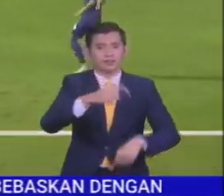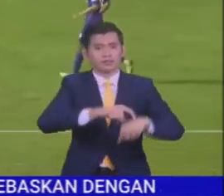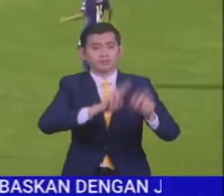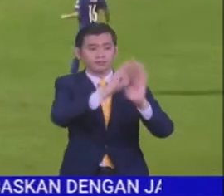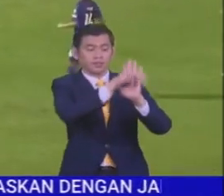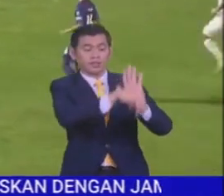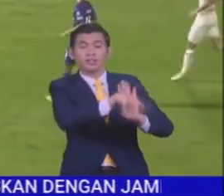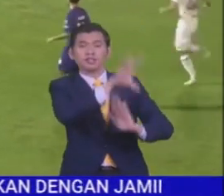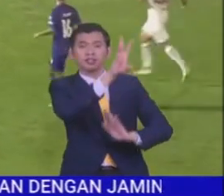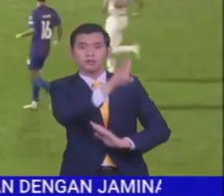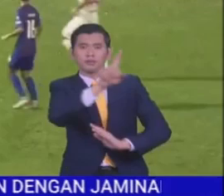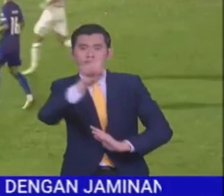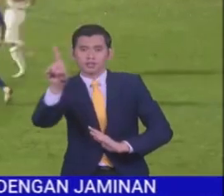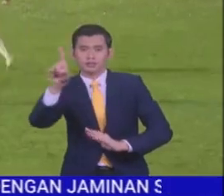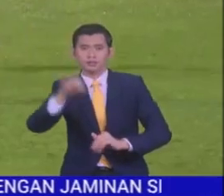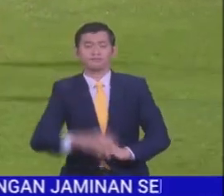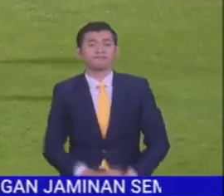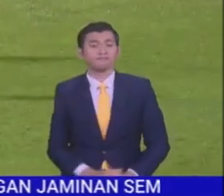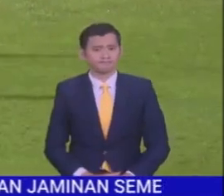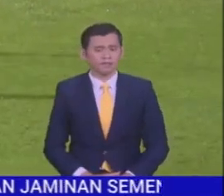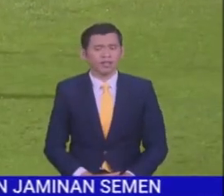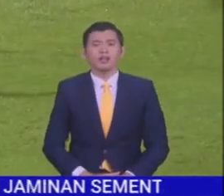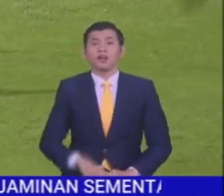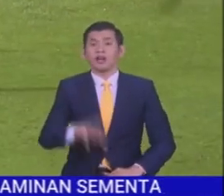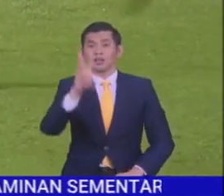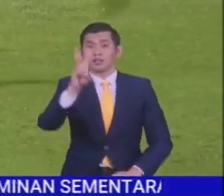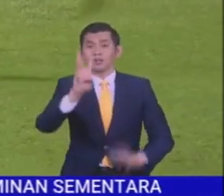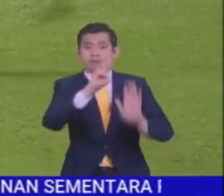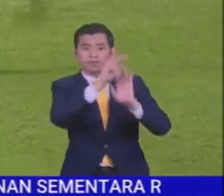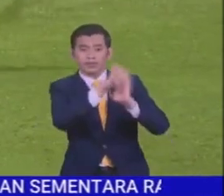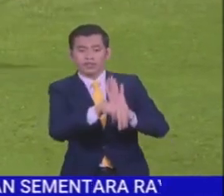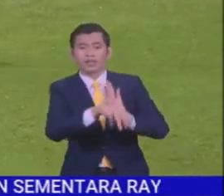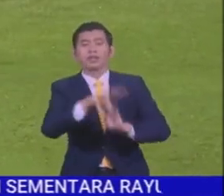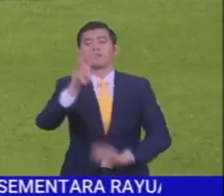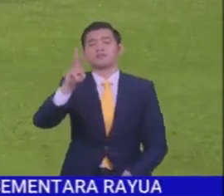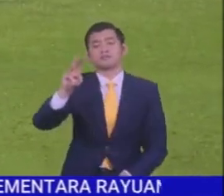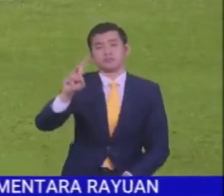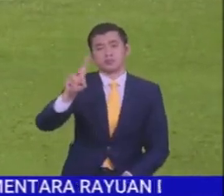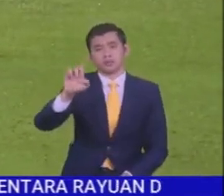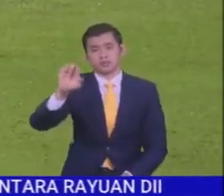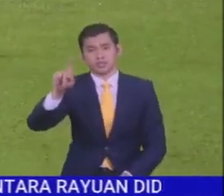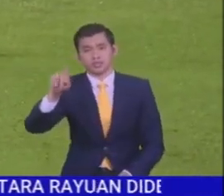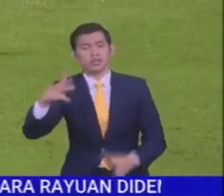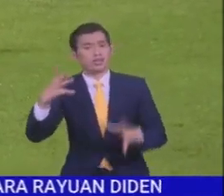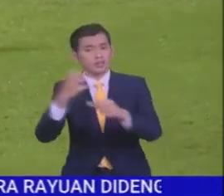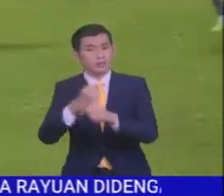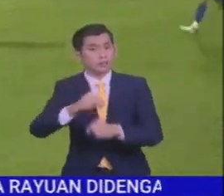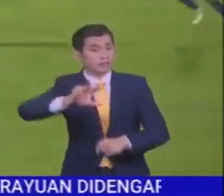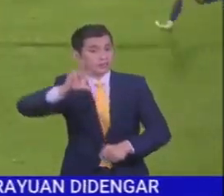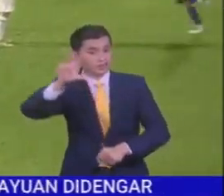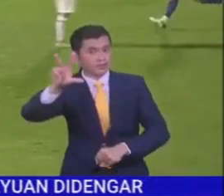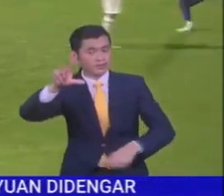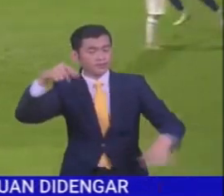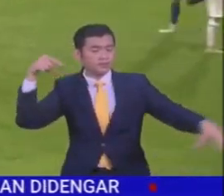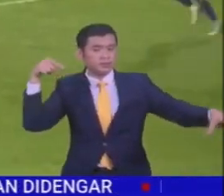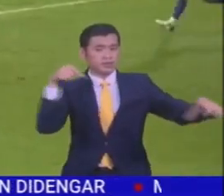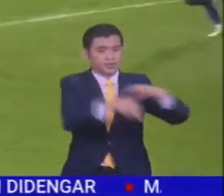minit ke-61. 6 minit kemudian, Musa Sidibe melengkapkan 3 jaringan JDT